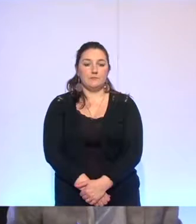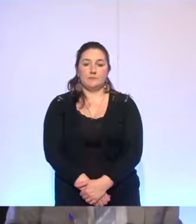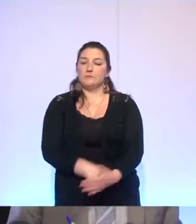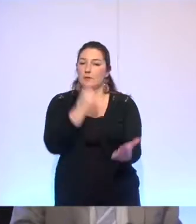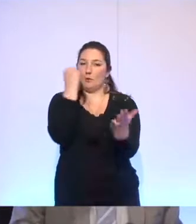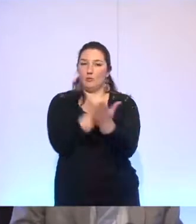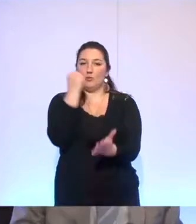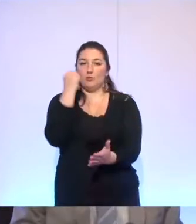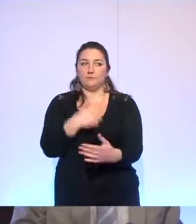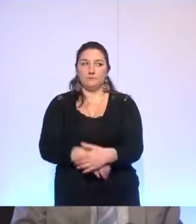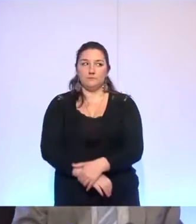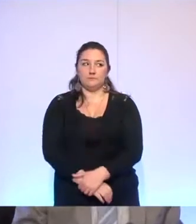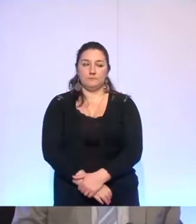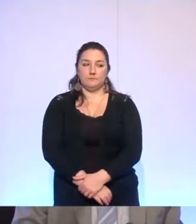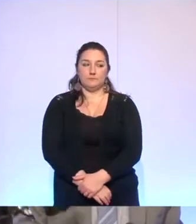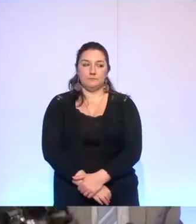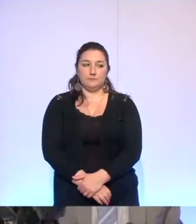Pour.